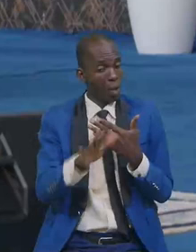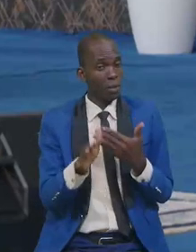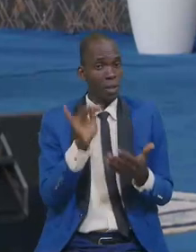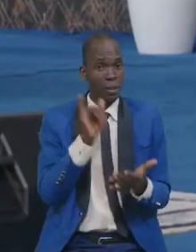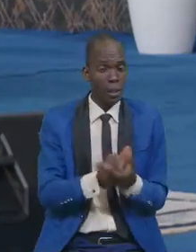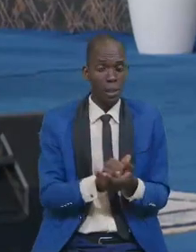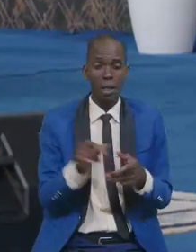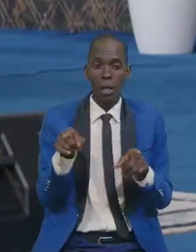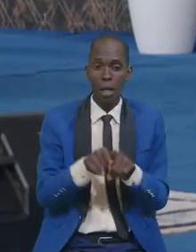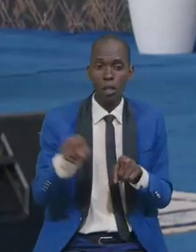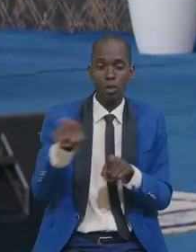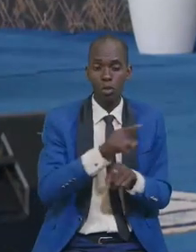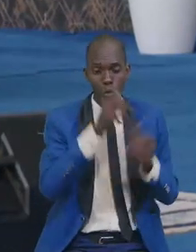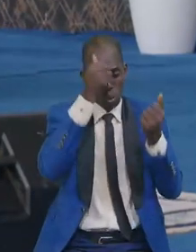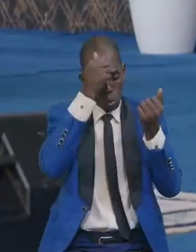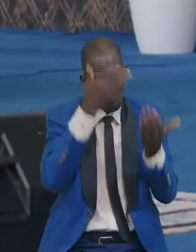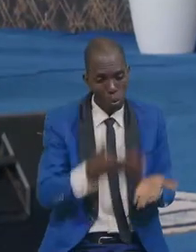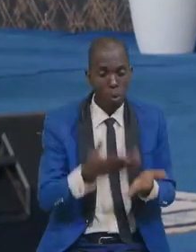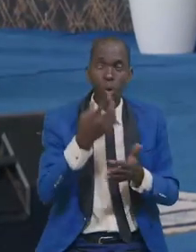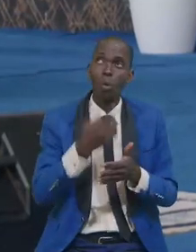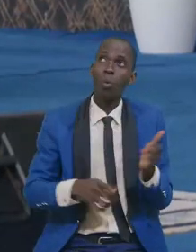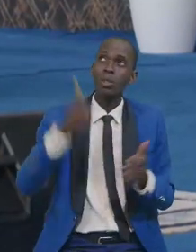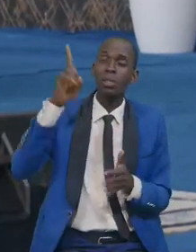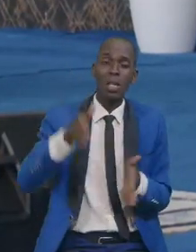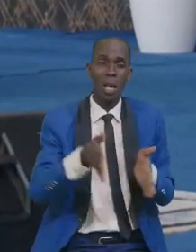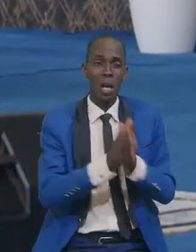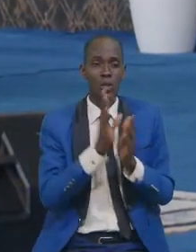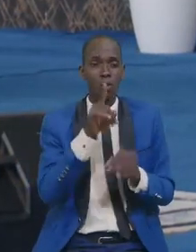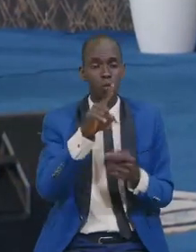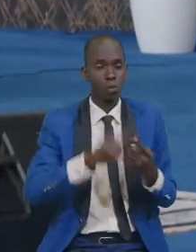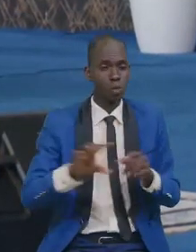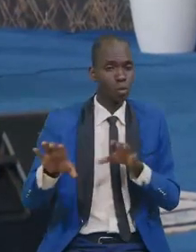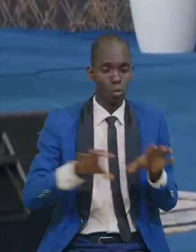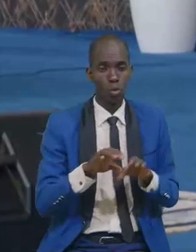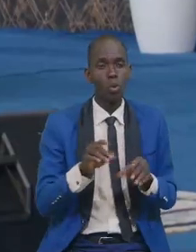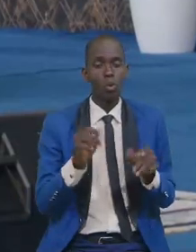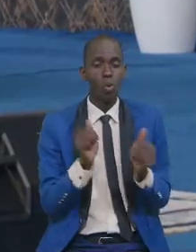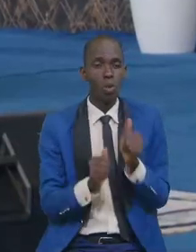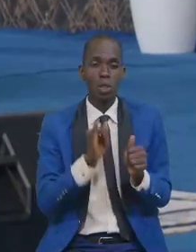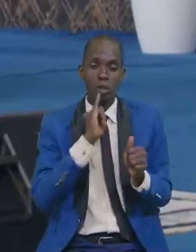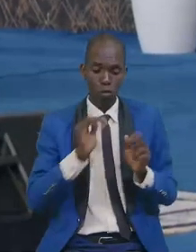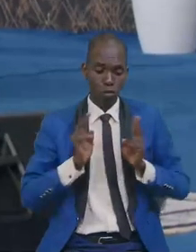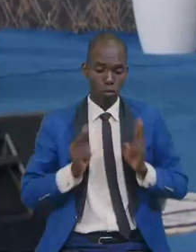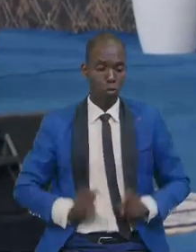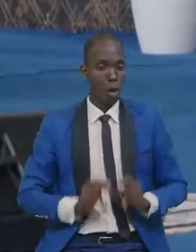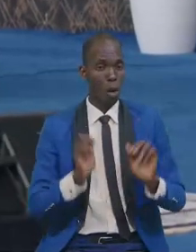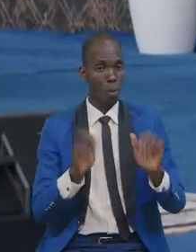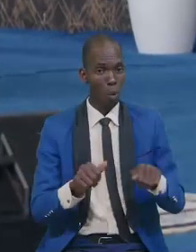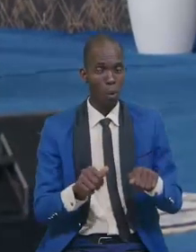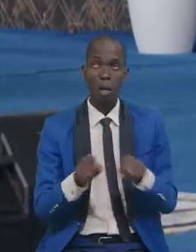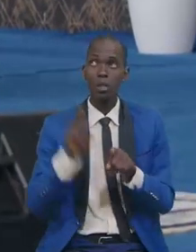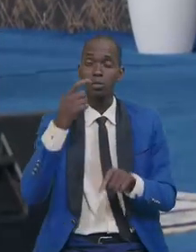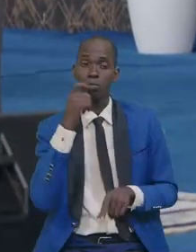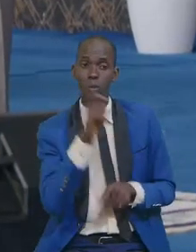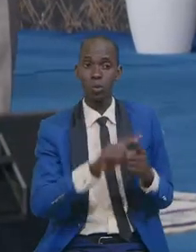cela, comme tu fais ce qui est humainement possible et ce que Dieu a commandé à l'humain de